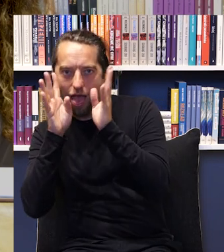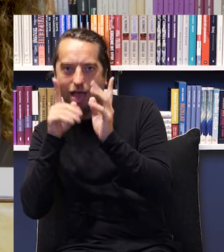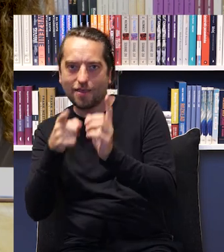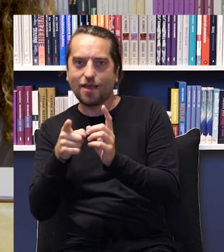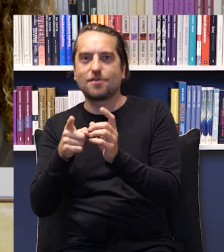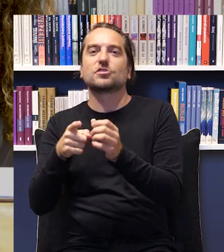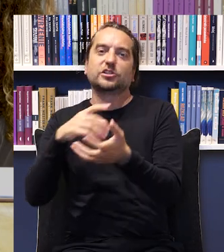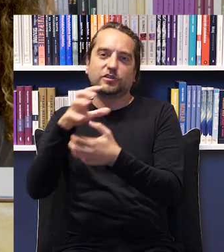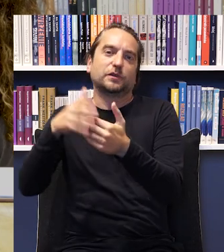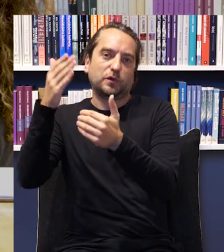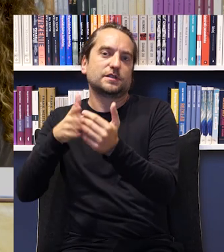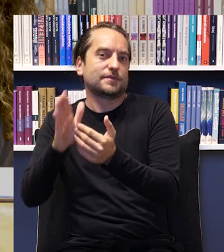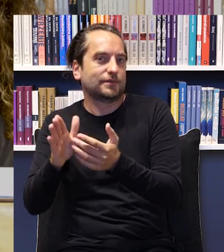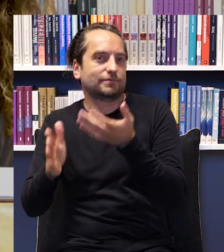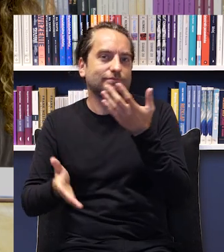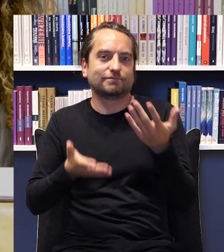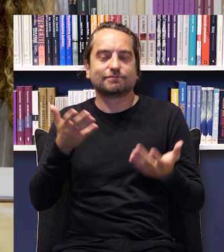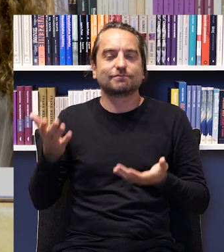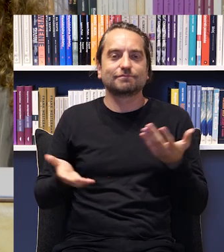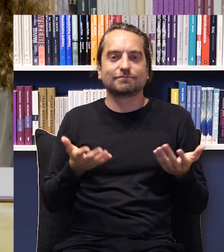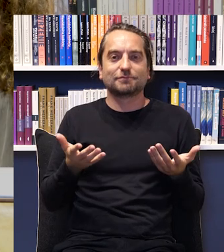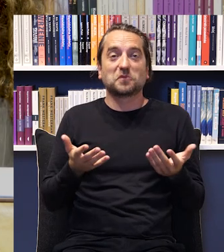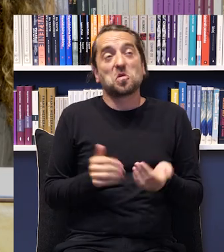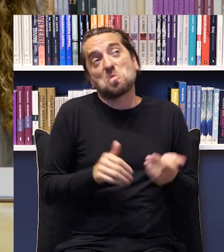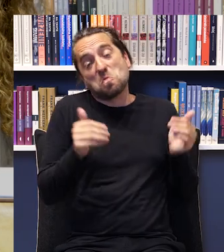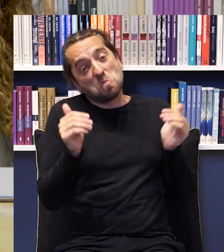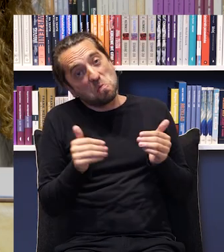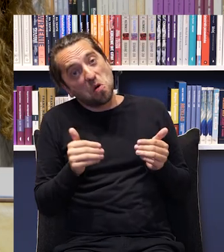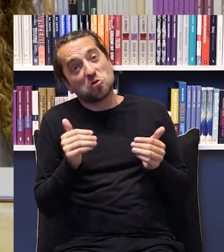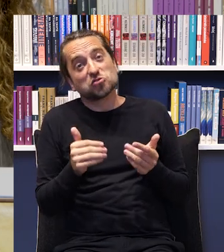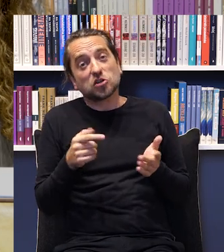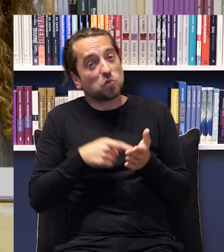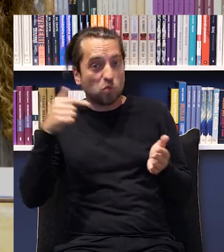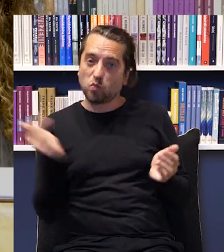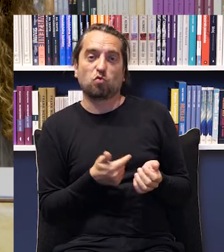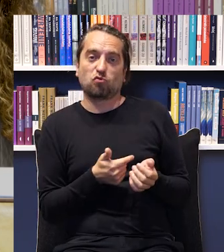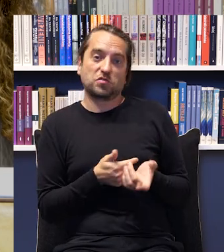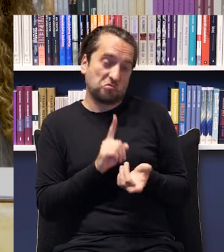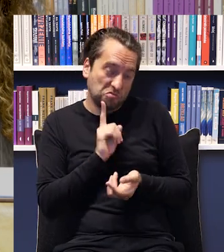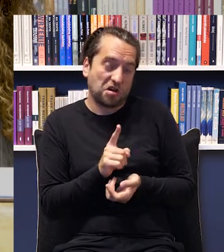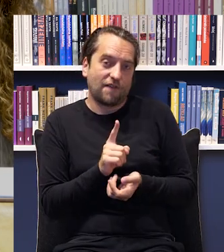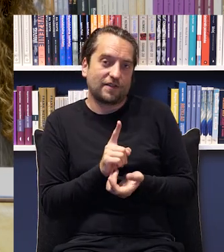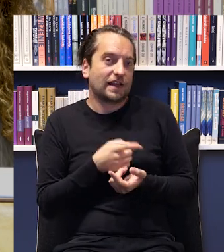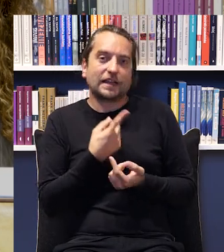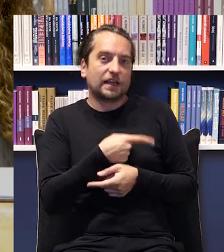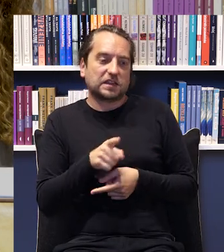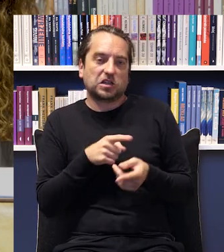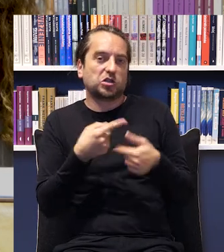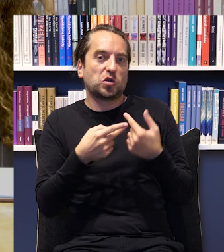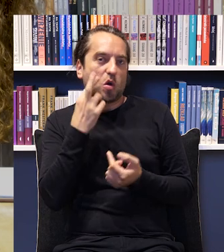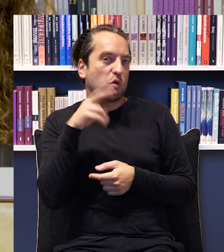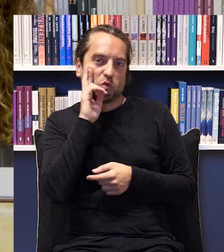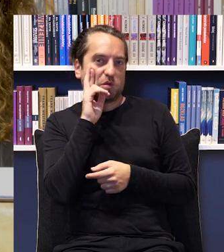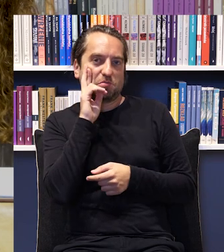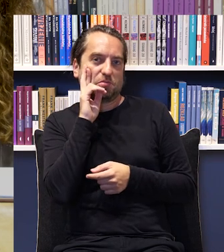wyrywkiem świata? No właśnie, ja nie wiem, czy to jest, może to jest rzeczywiście konieczność. Nie wiem, bo to jest coś, czego ja do końca nie rozumiem.